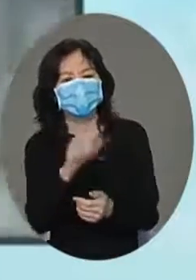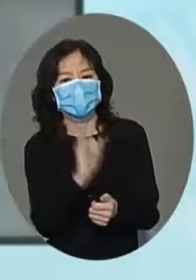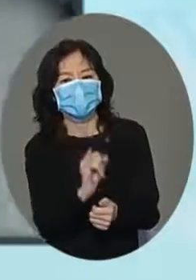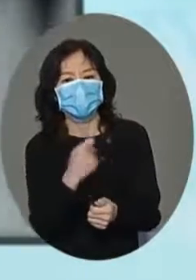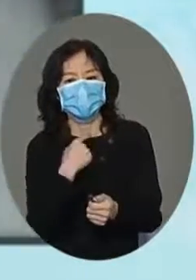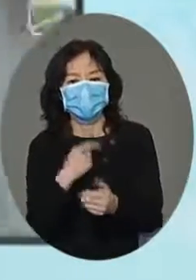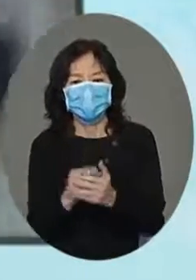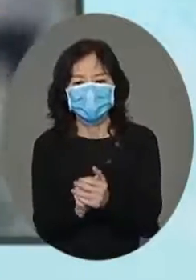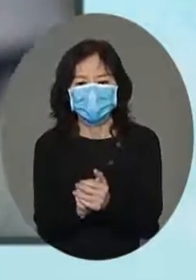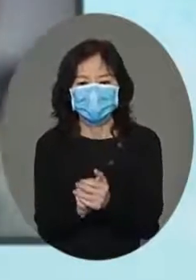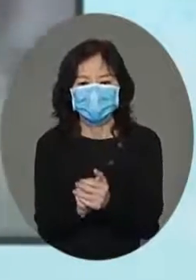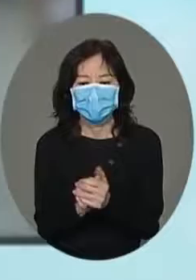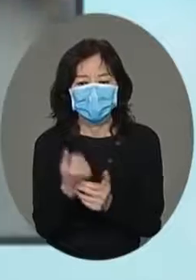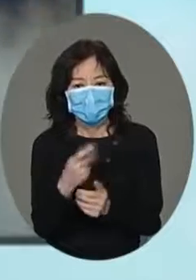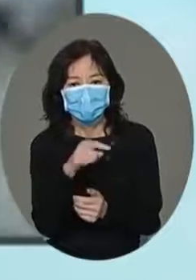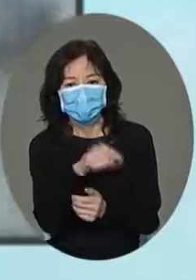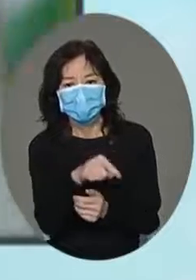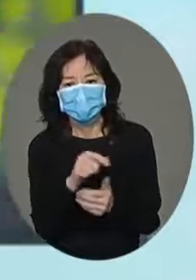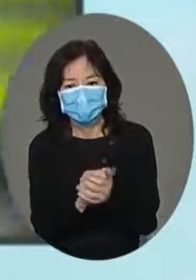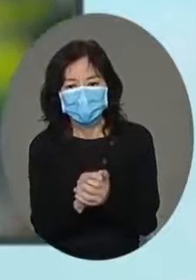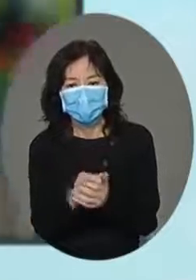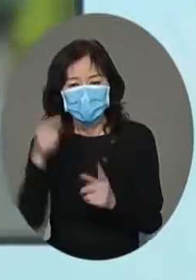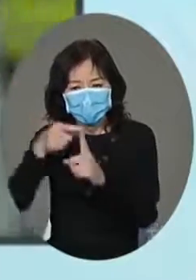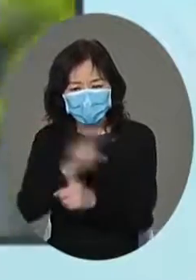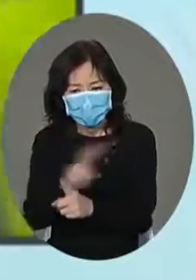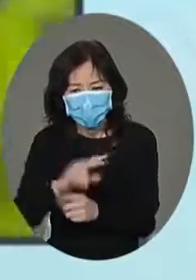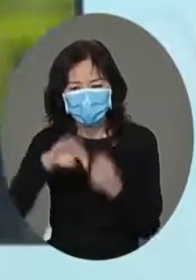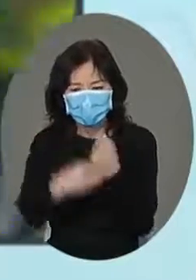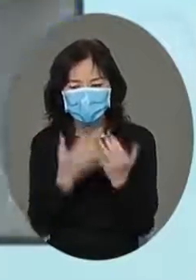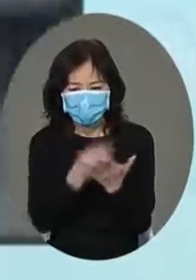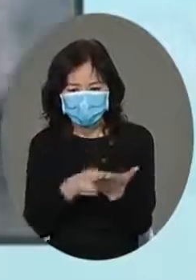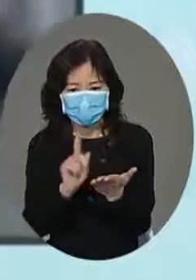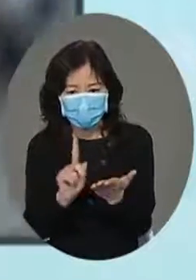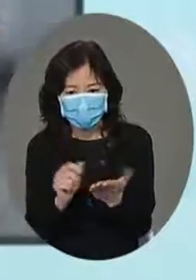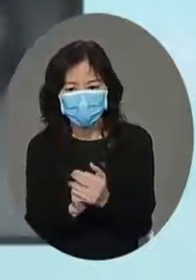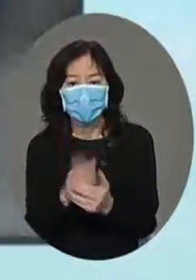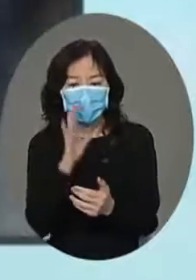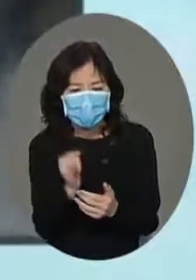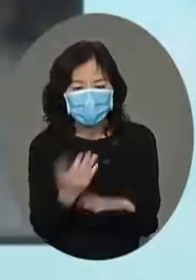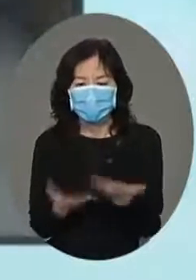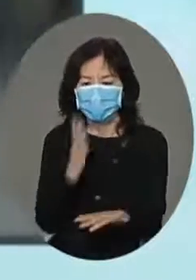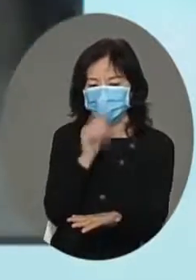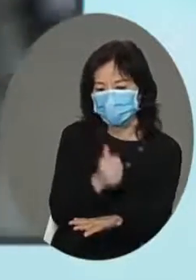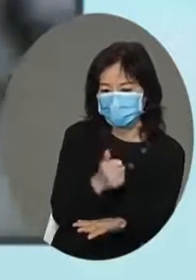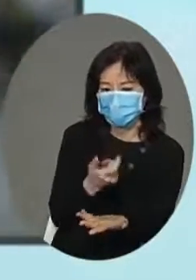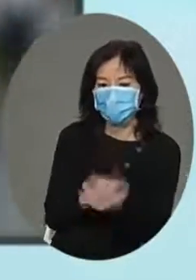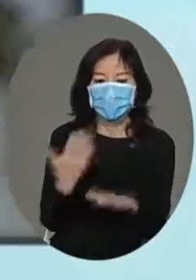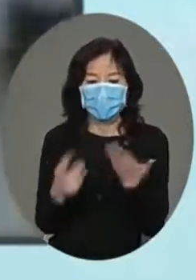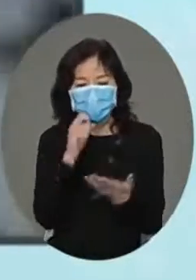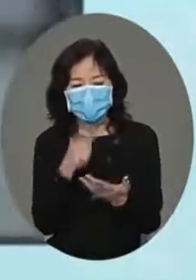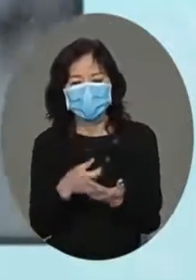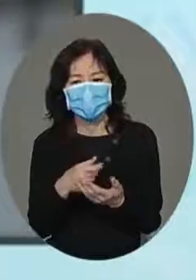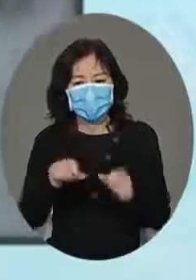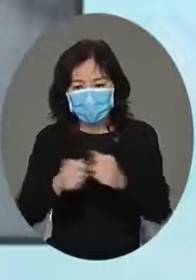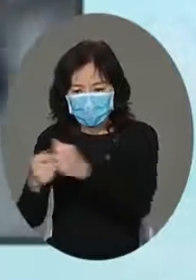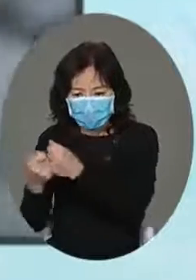者。控方又指出，有关共同目的的法律原则可以是合法或者不合法，甚至纯粹破